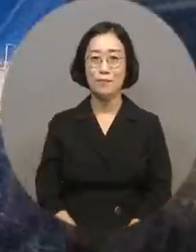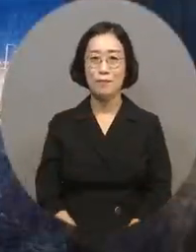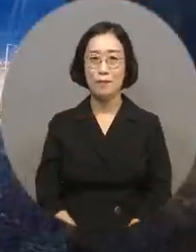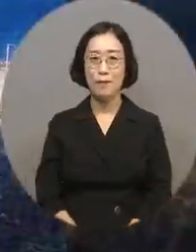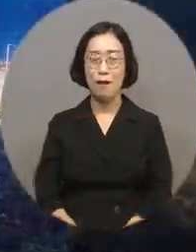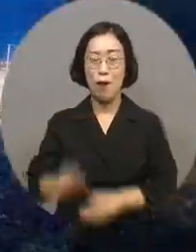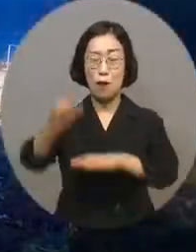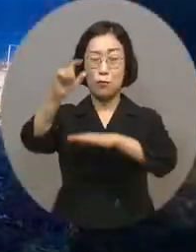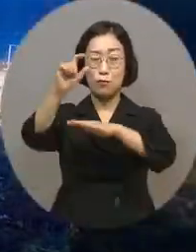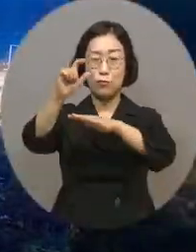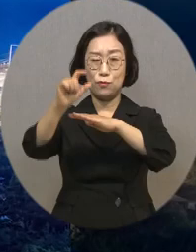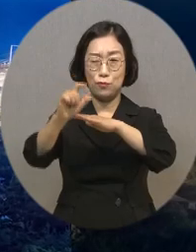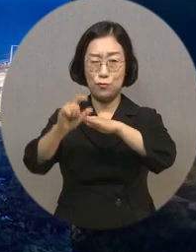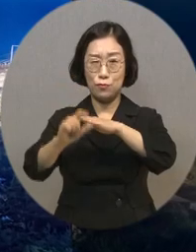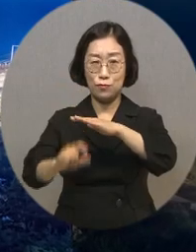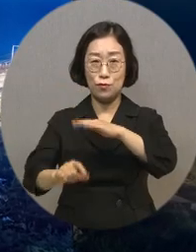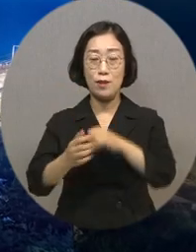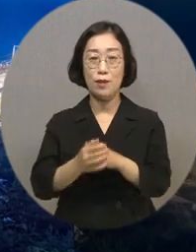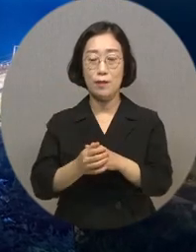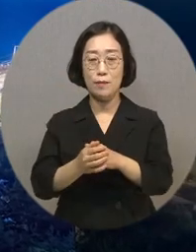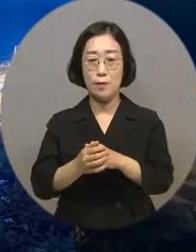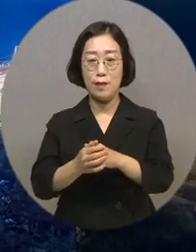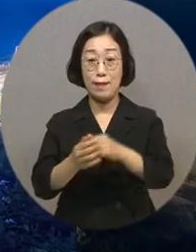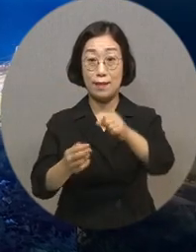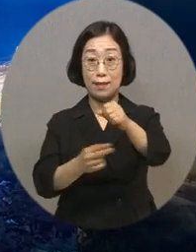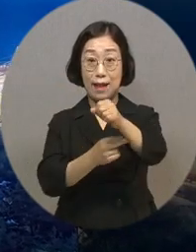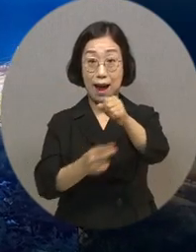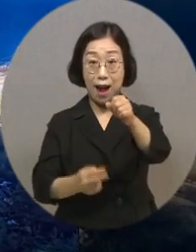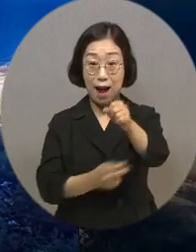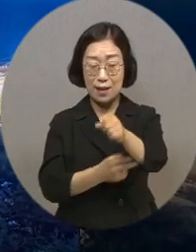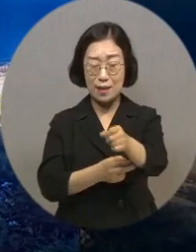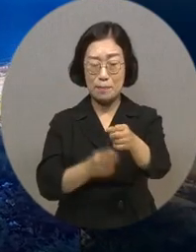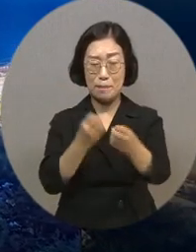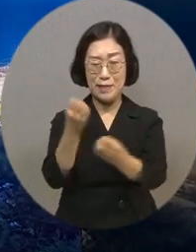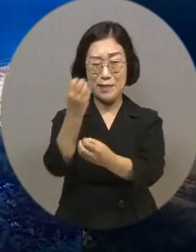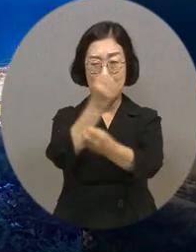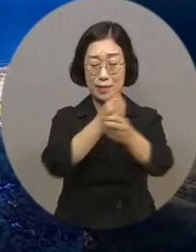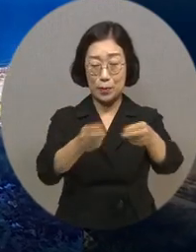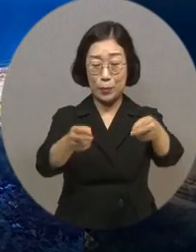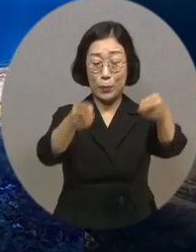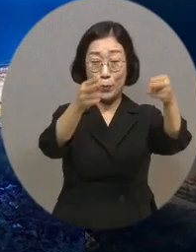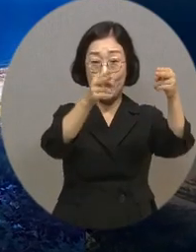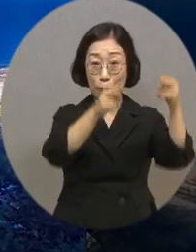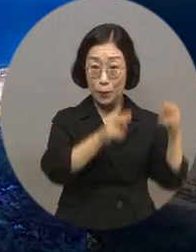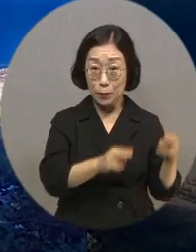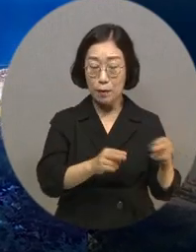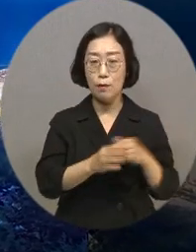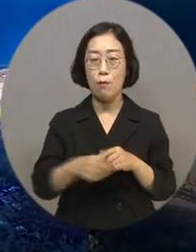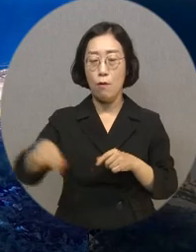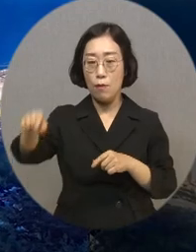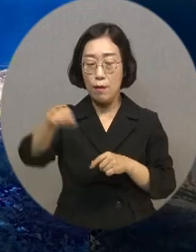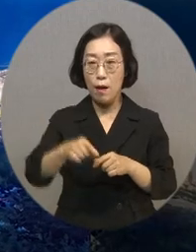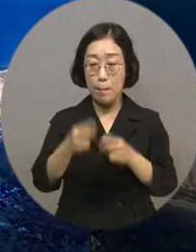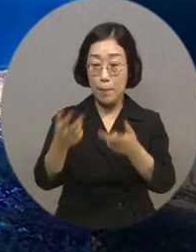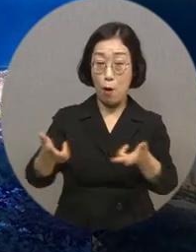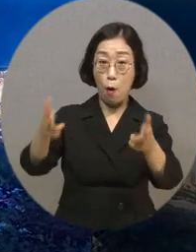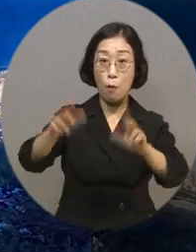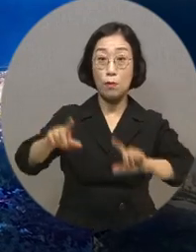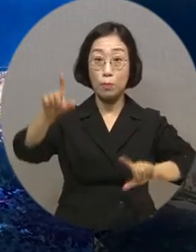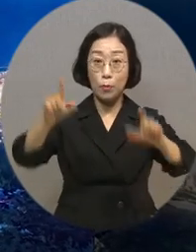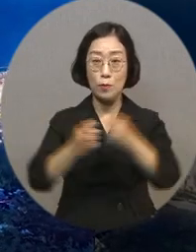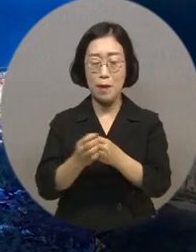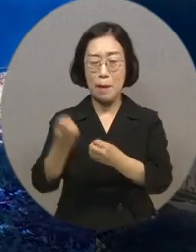어둠이 내린 뒤에는 포물선을 그리며 이어진 별 해는 다리와 해맞이 다리를 잇는 배알도 섬 정원이